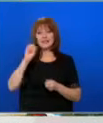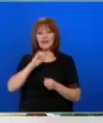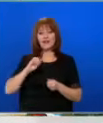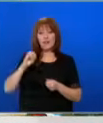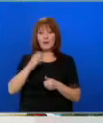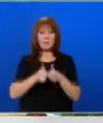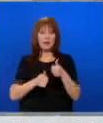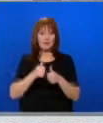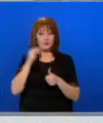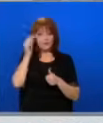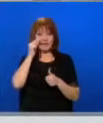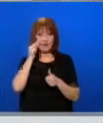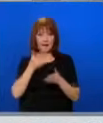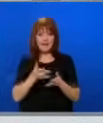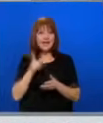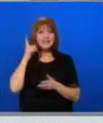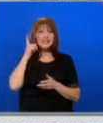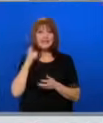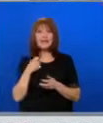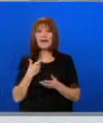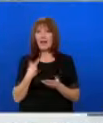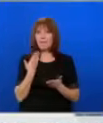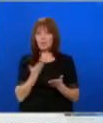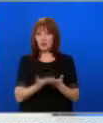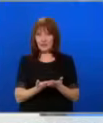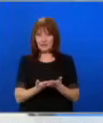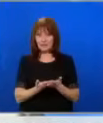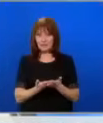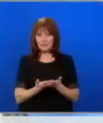нас. Сигнал за искания подкуп е бил подаден